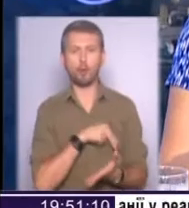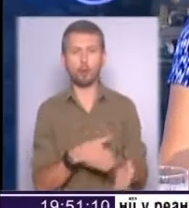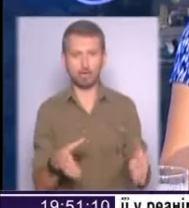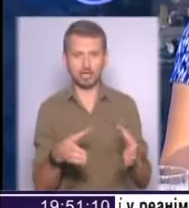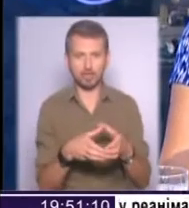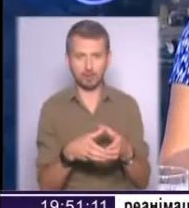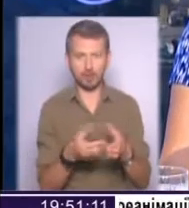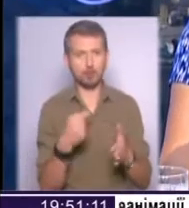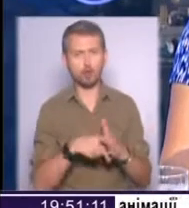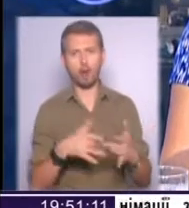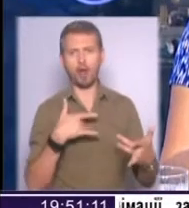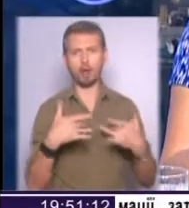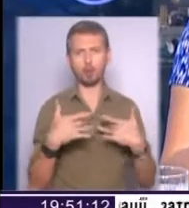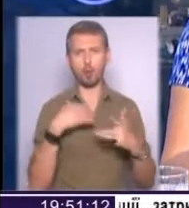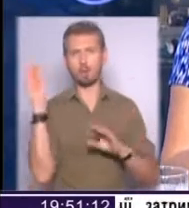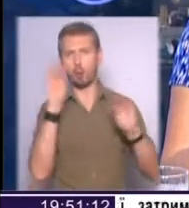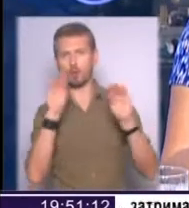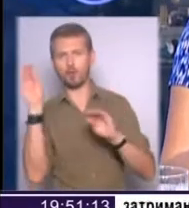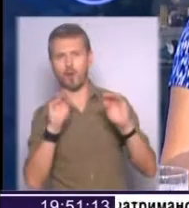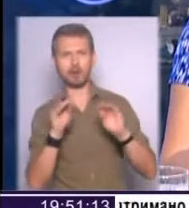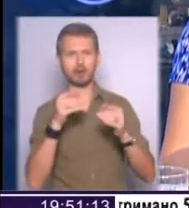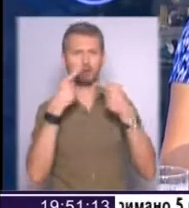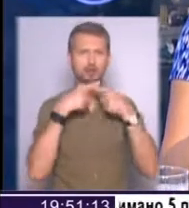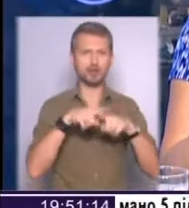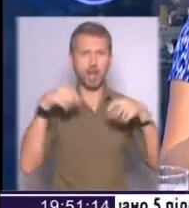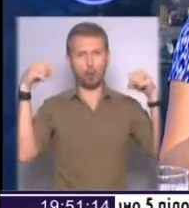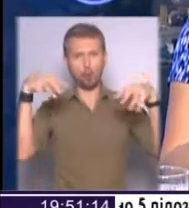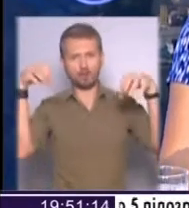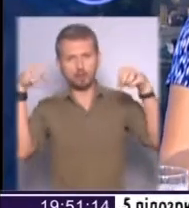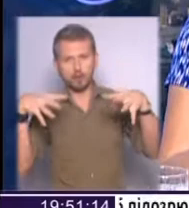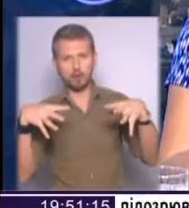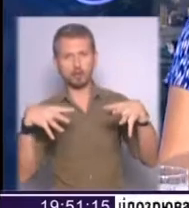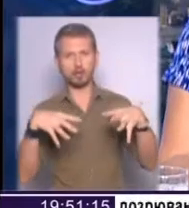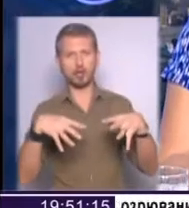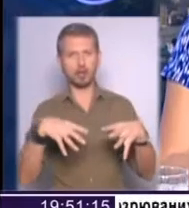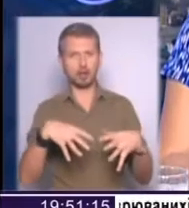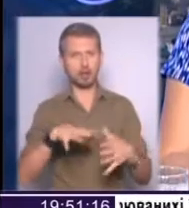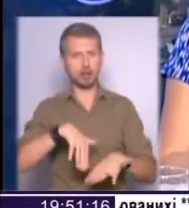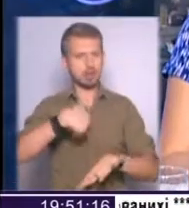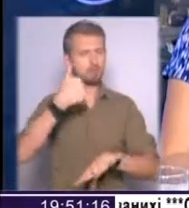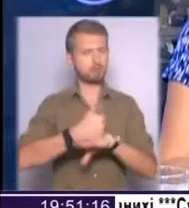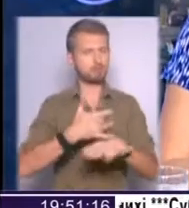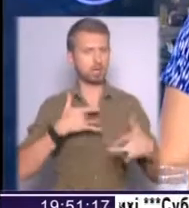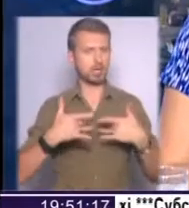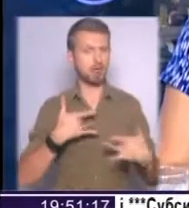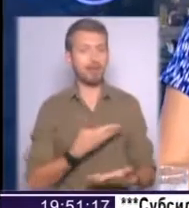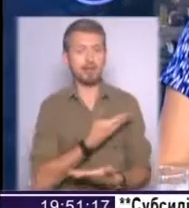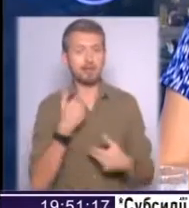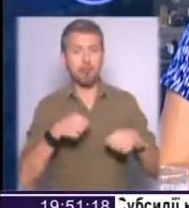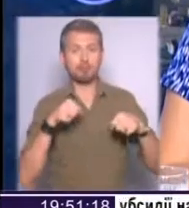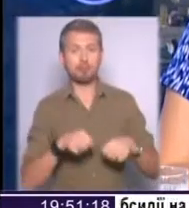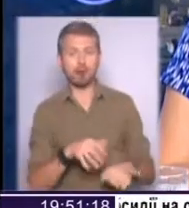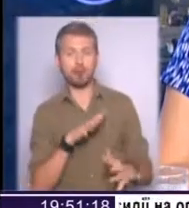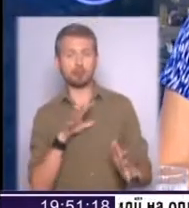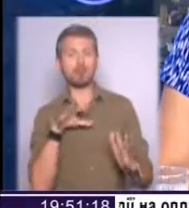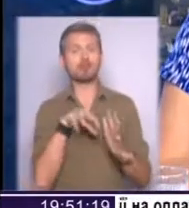колективу, тобто актори, монтувальники, інженери, освітлювачі, прими, не мають права бути